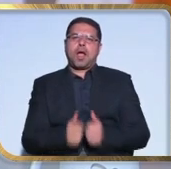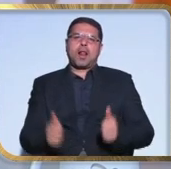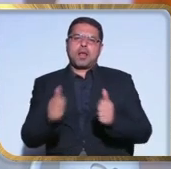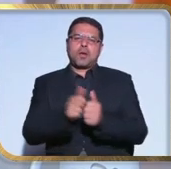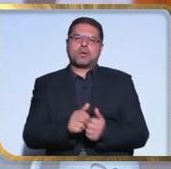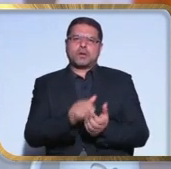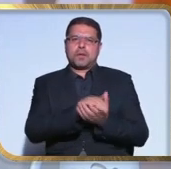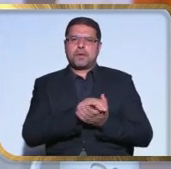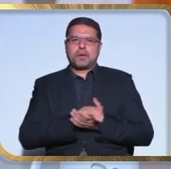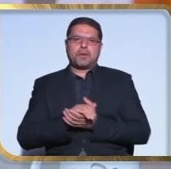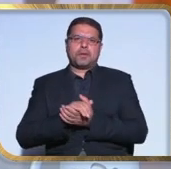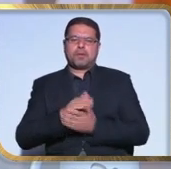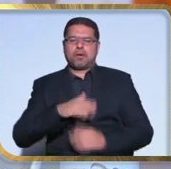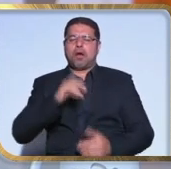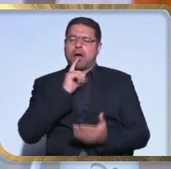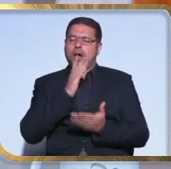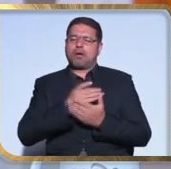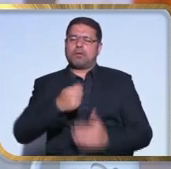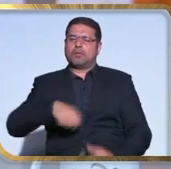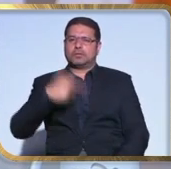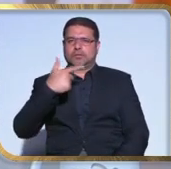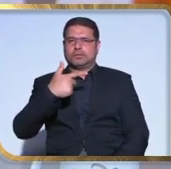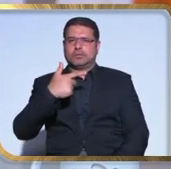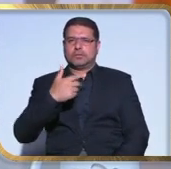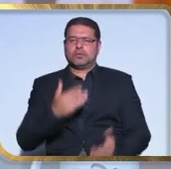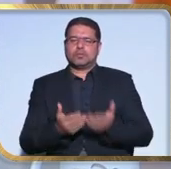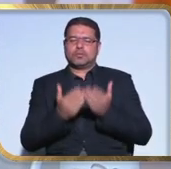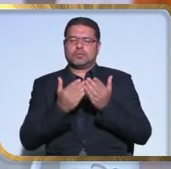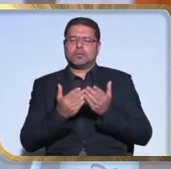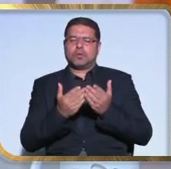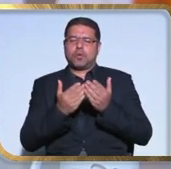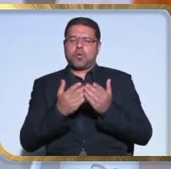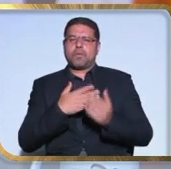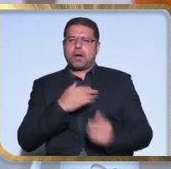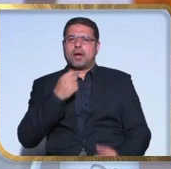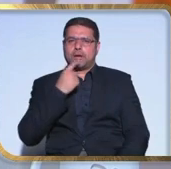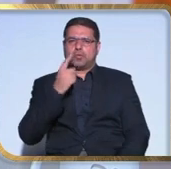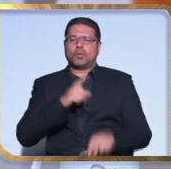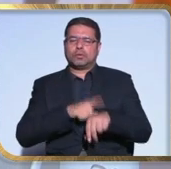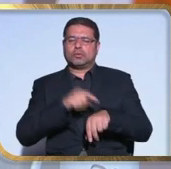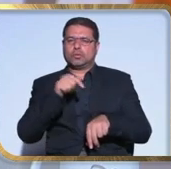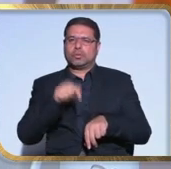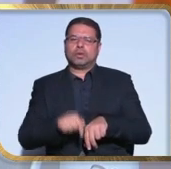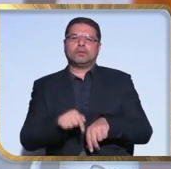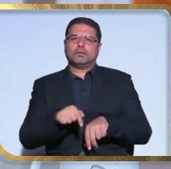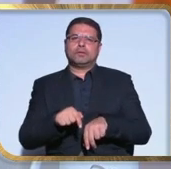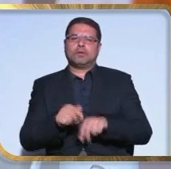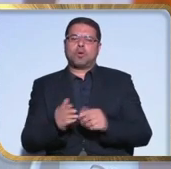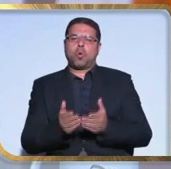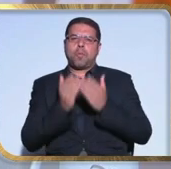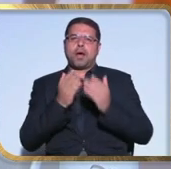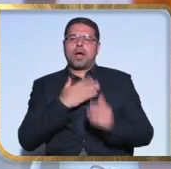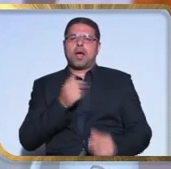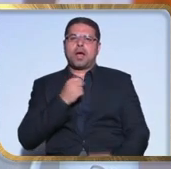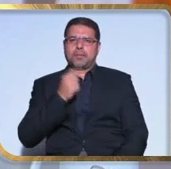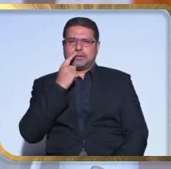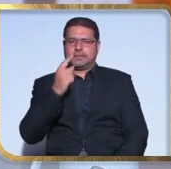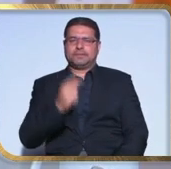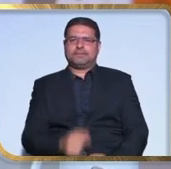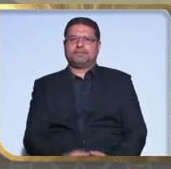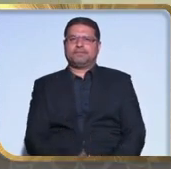اله وصحبه حق قدره ومقداره العظيم اللهم في كل وقت وحين اللهم